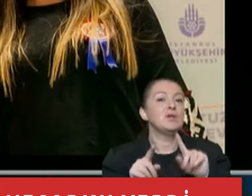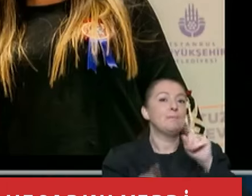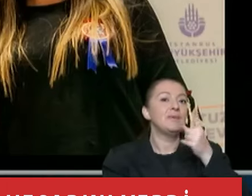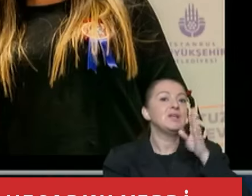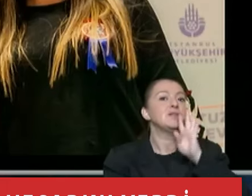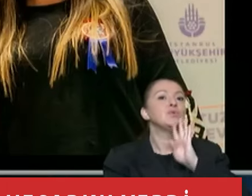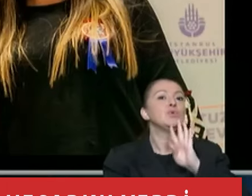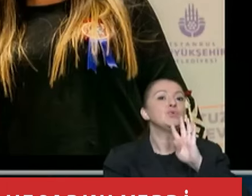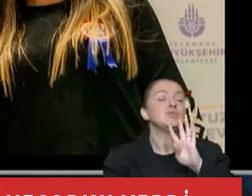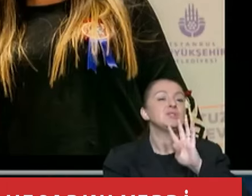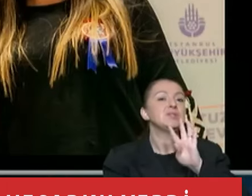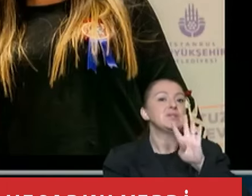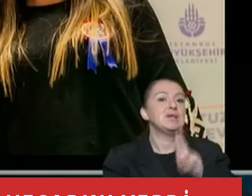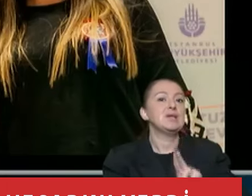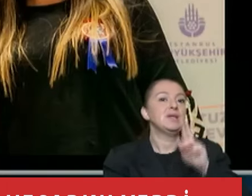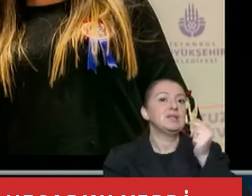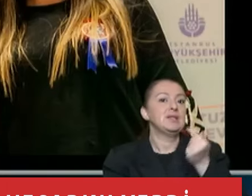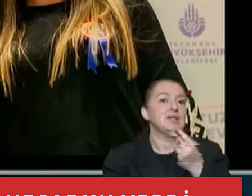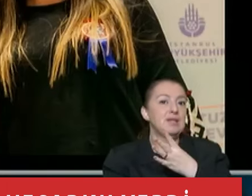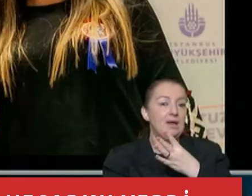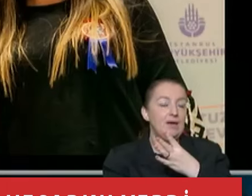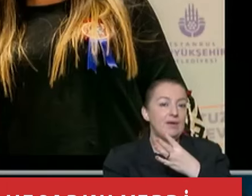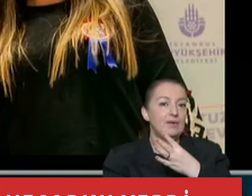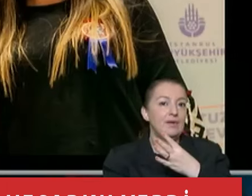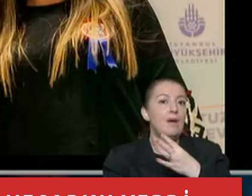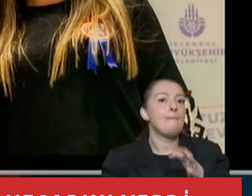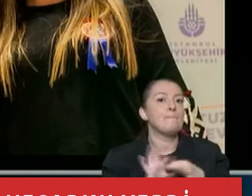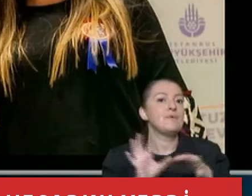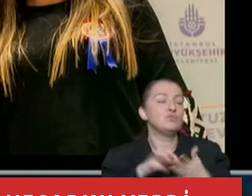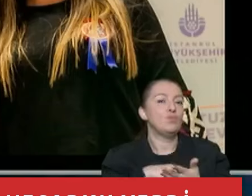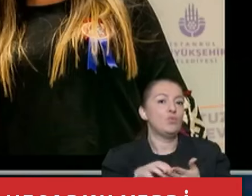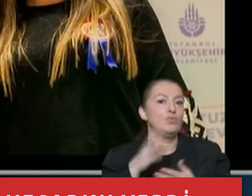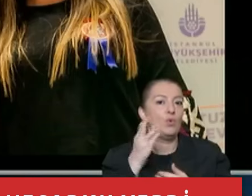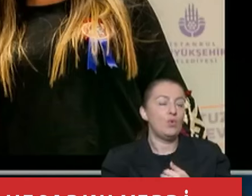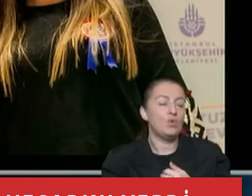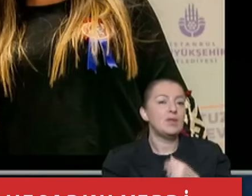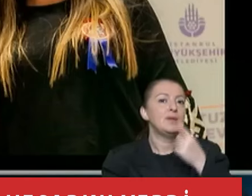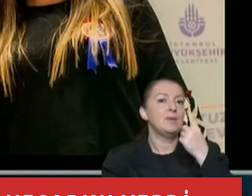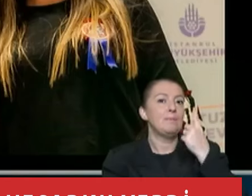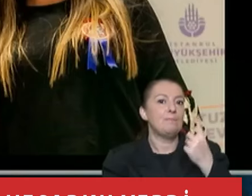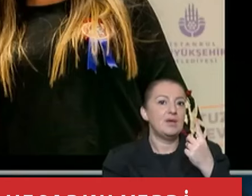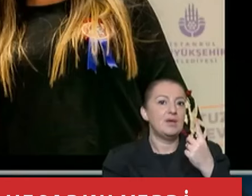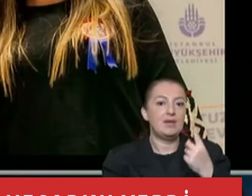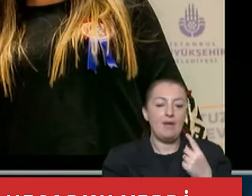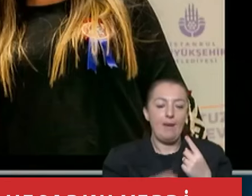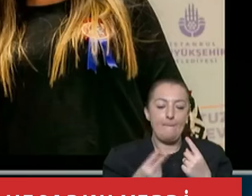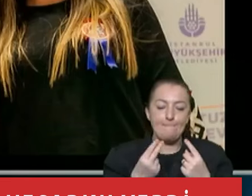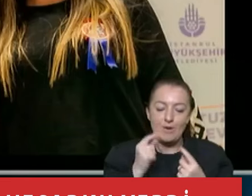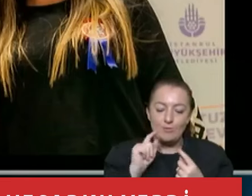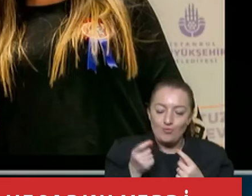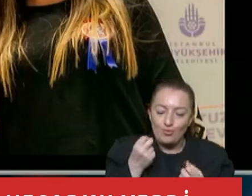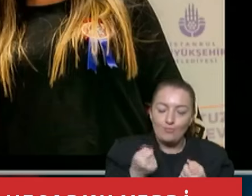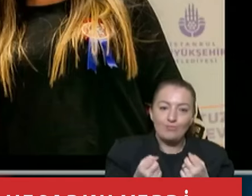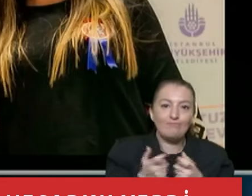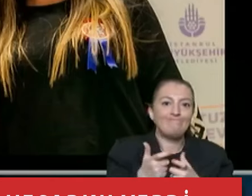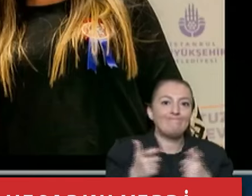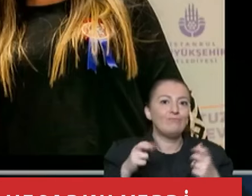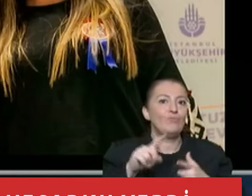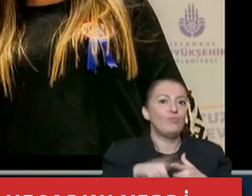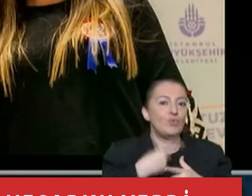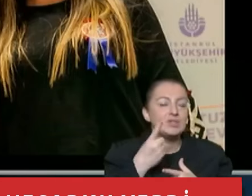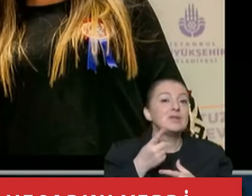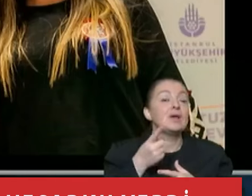144 47 adet 1447 adet bağımsız Birimden oluşan bir kaynak geliştirme Projesi ve bir kaynak